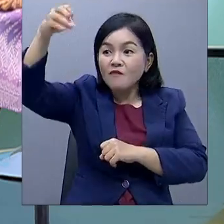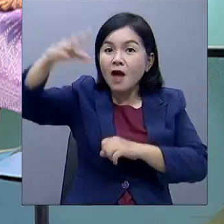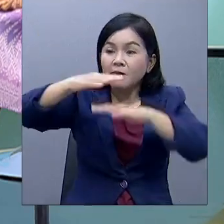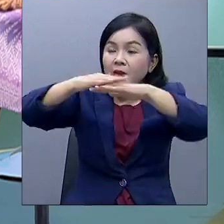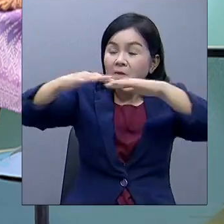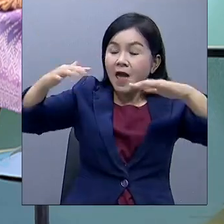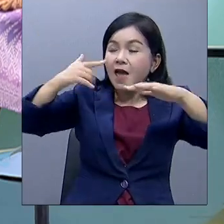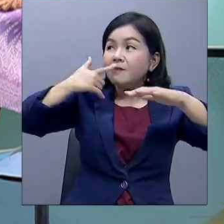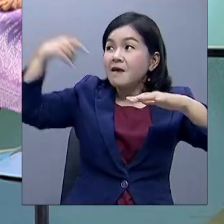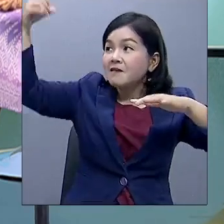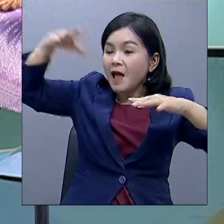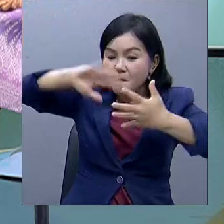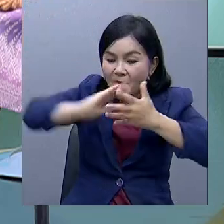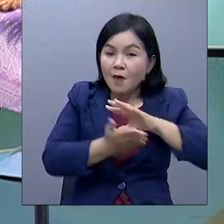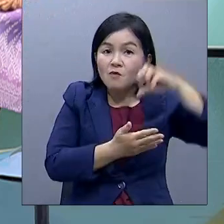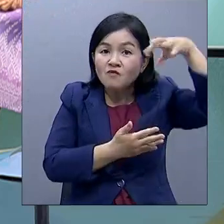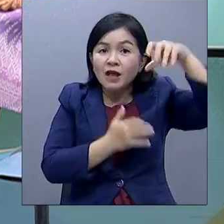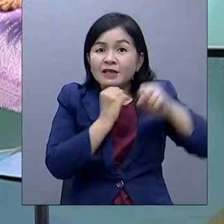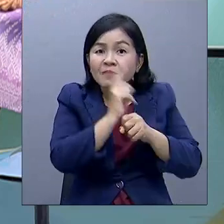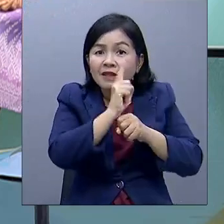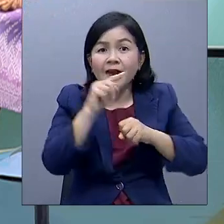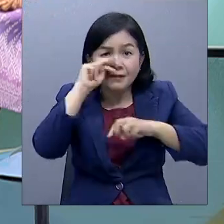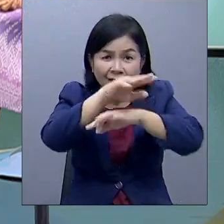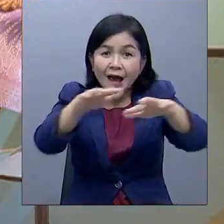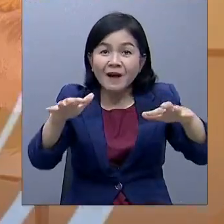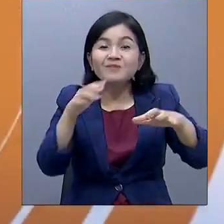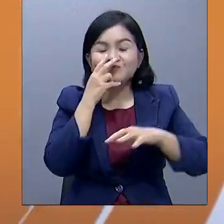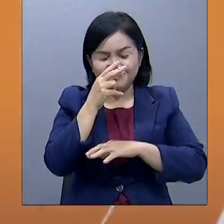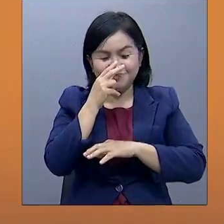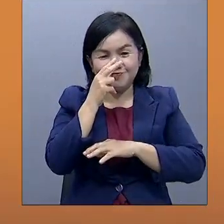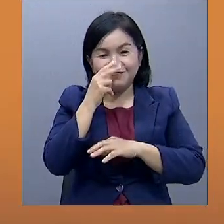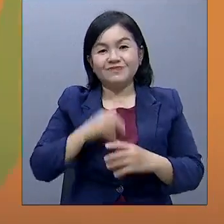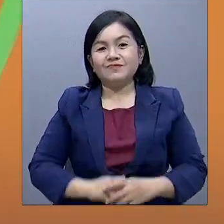อยน้ำที่ใหญ่ที่สุดในประเทศไปชมกันเลยค่ะ